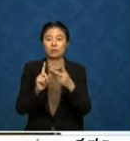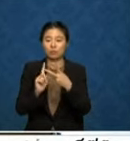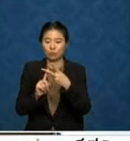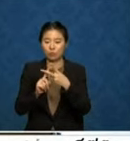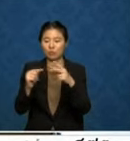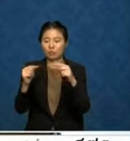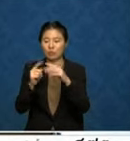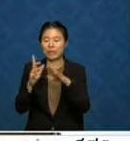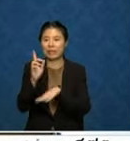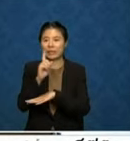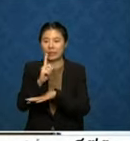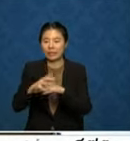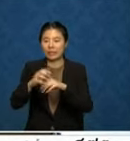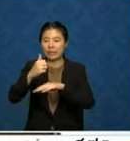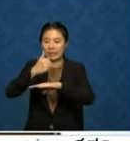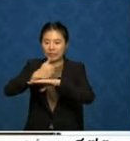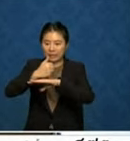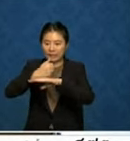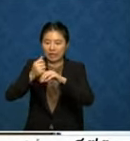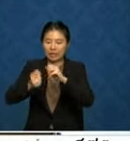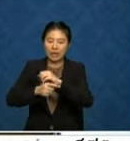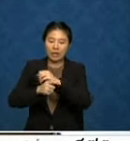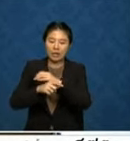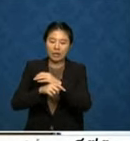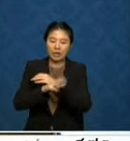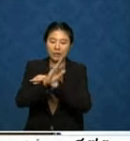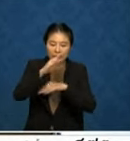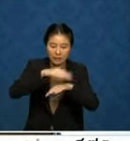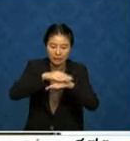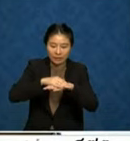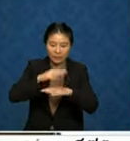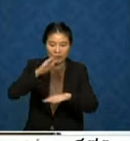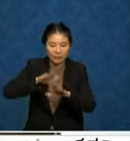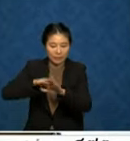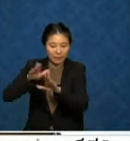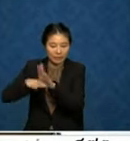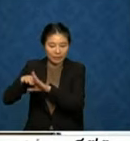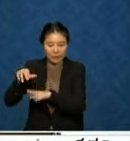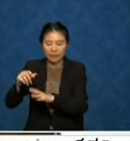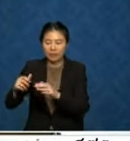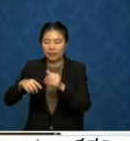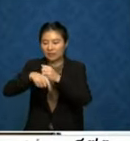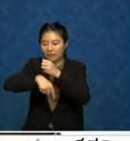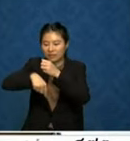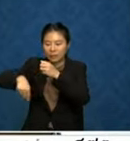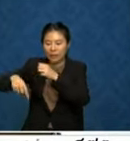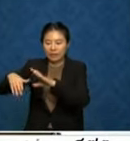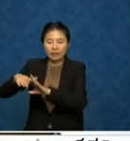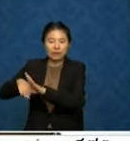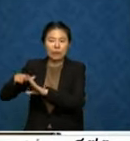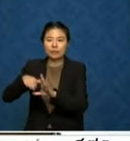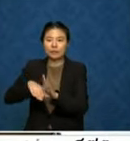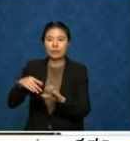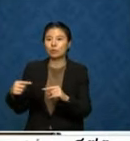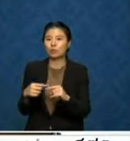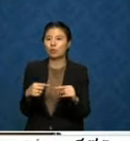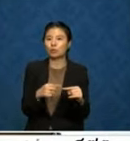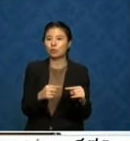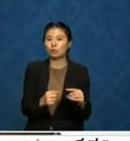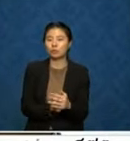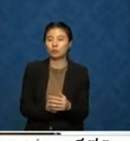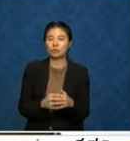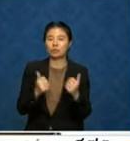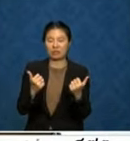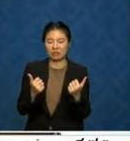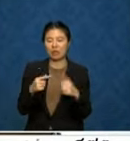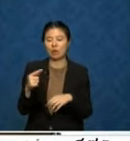ชั้นหรือ MLM หรือธุรกิจเครือข่ายแบบนี้นะครับท่านประธานที่เกิดการโกงกันมากมายนะฮะ